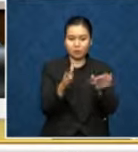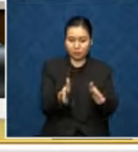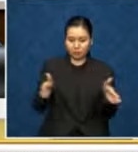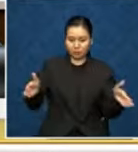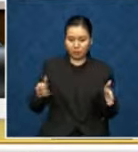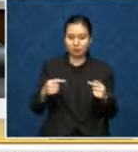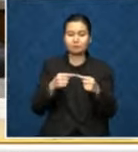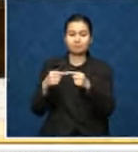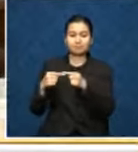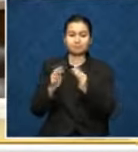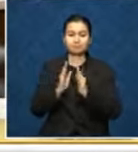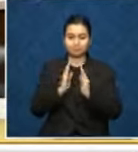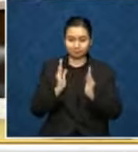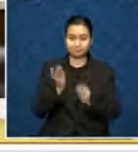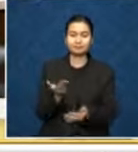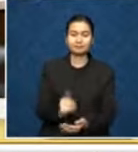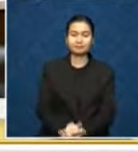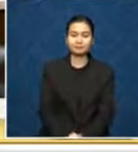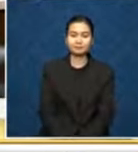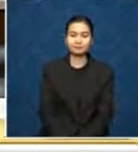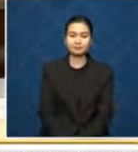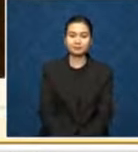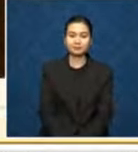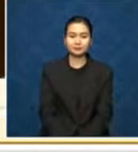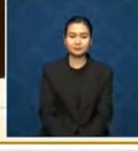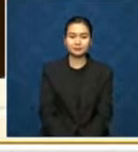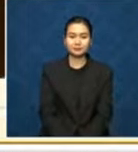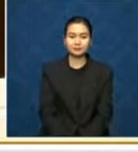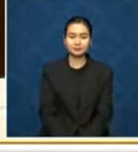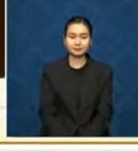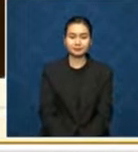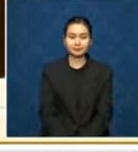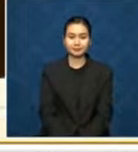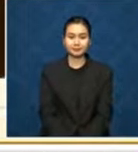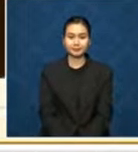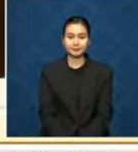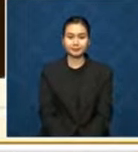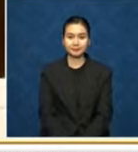ณครับ ขอบพระคุณครับเชิญท่านพิพิธรัตนารักษ์ครับ